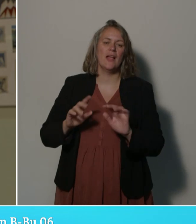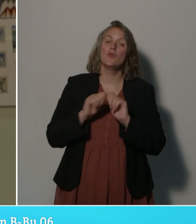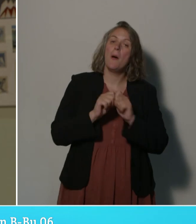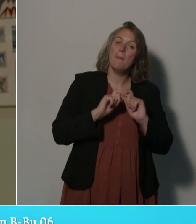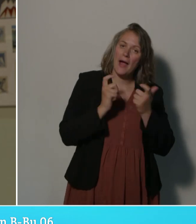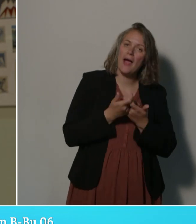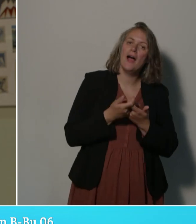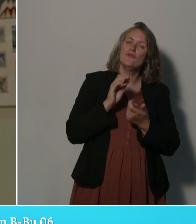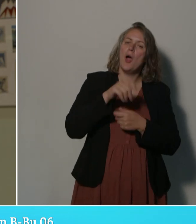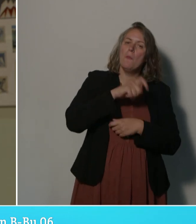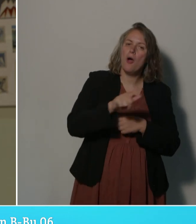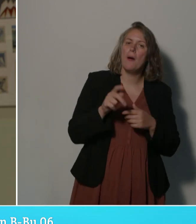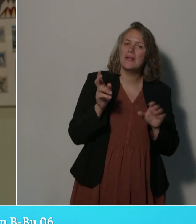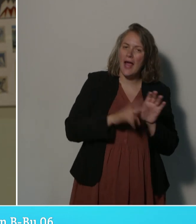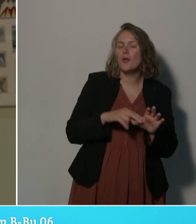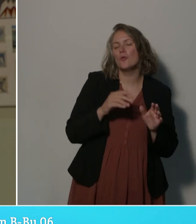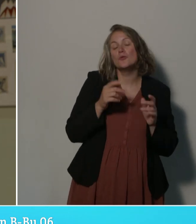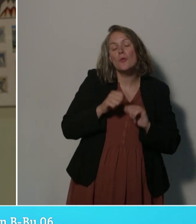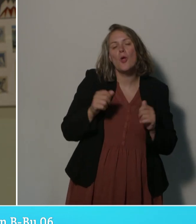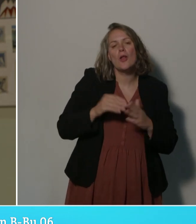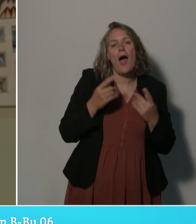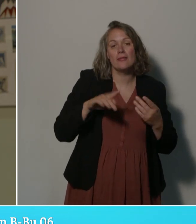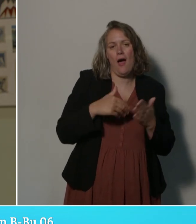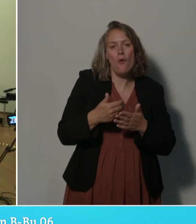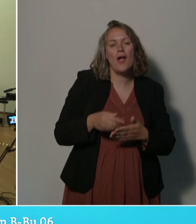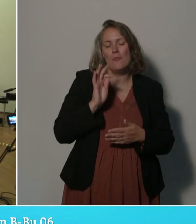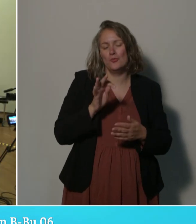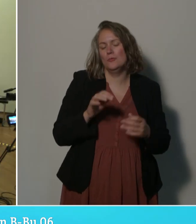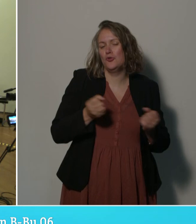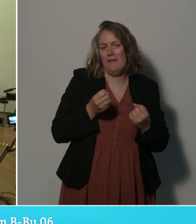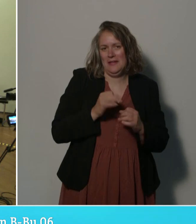hat zum Glück noch ein paar andere Aufgaben, die er gut erfüllt. So, das war's schon. Vielen Dank.